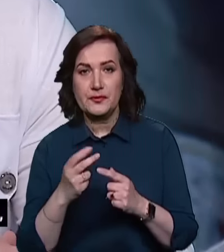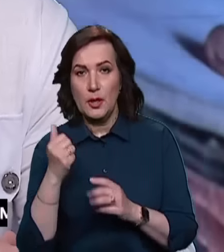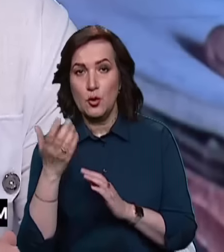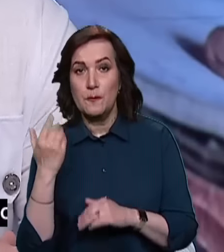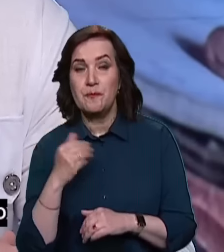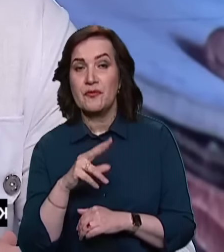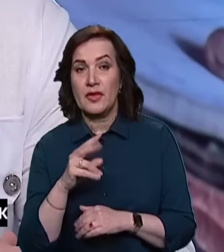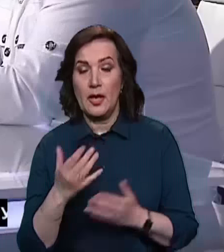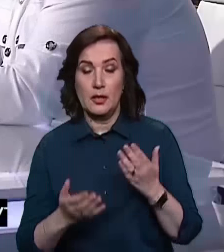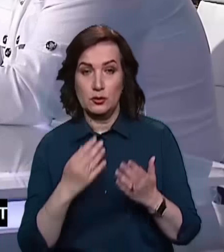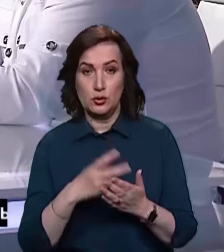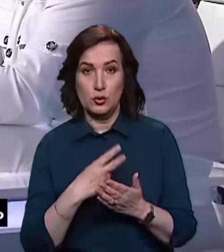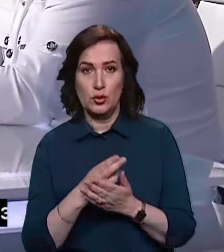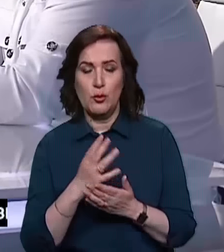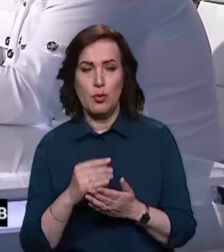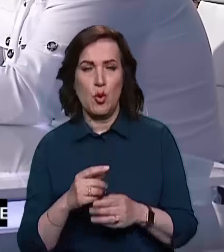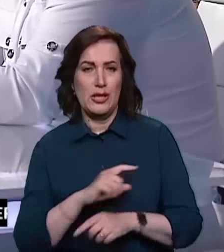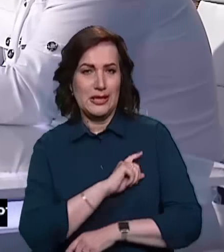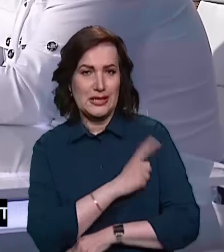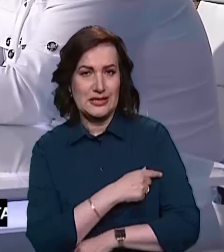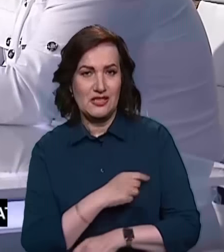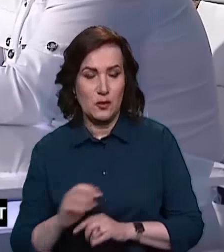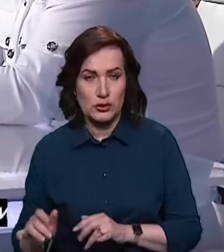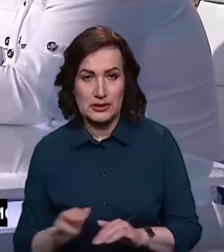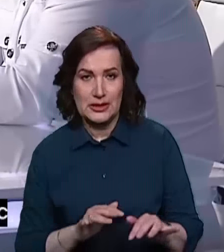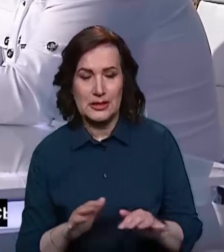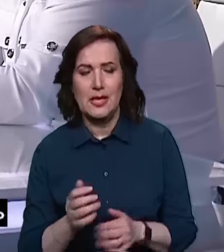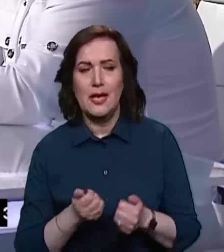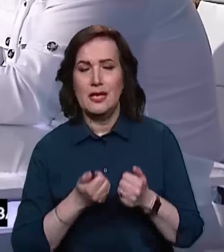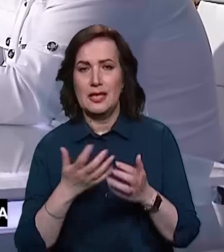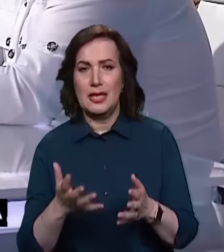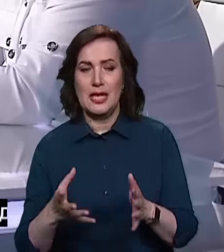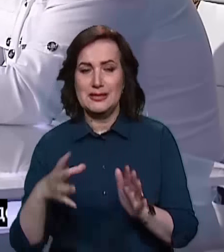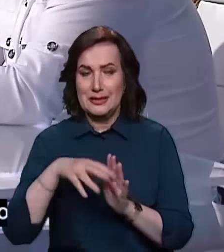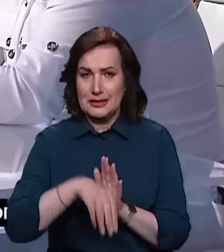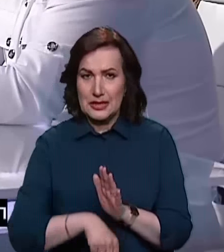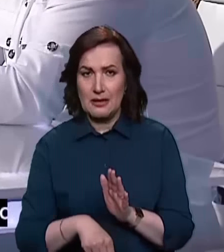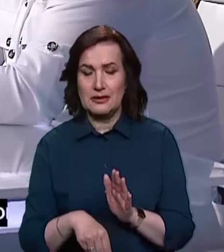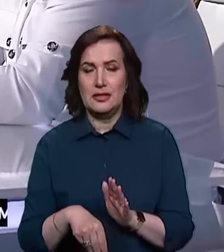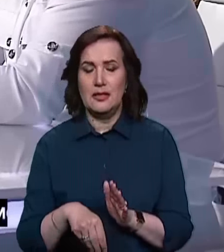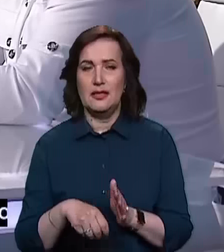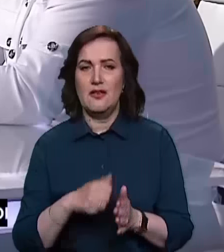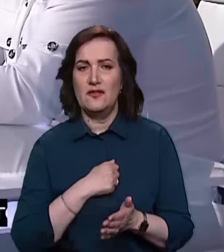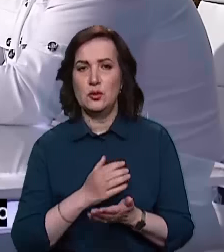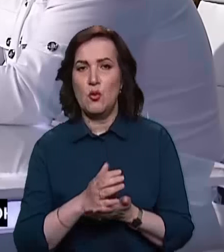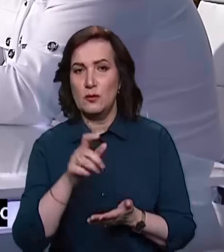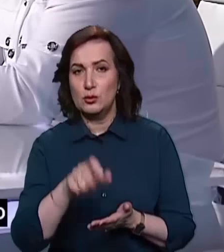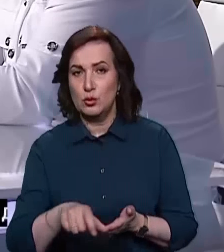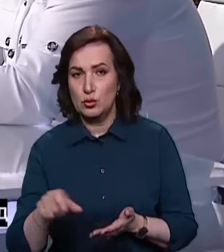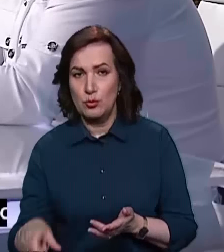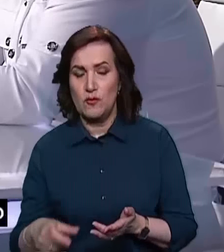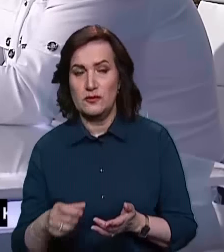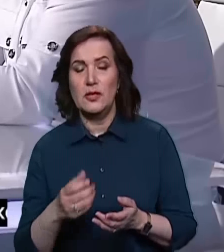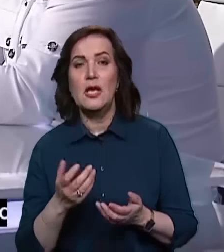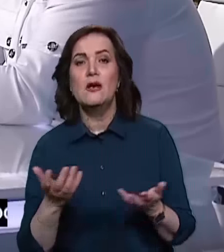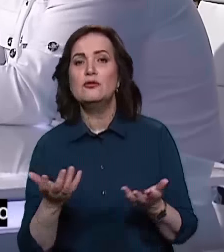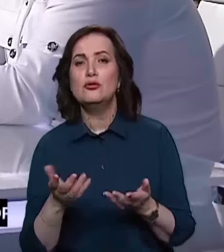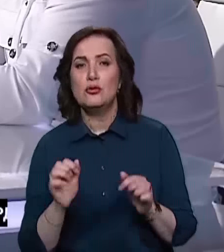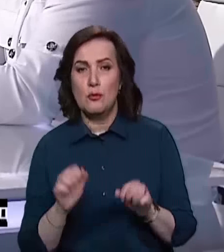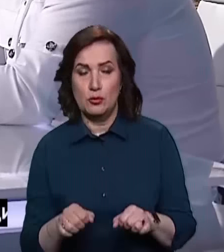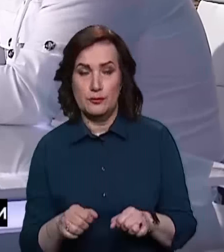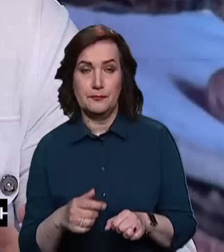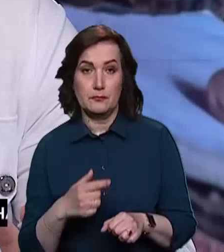тому. Але якщо судити, скажімо, по інтенсивності дій, по кількості задіяних військовослужбовців і підрозділів, що